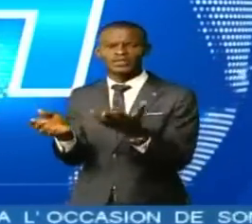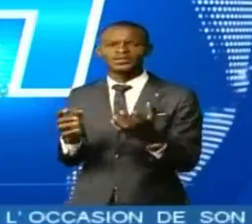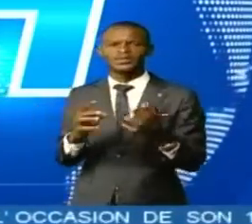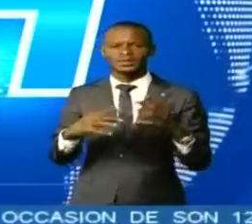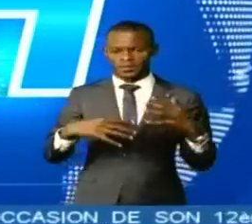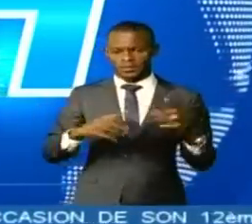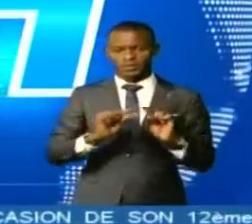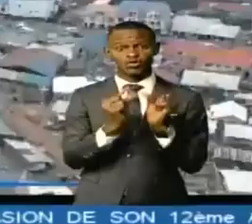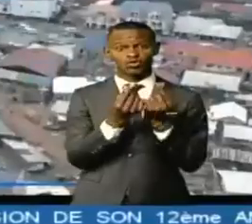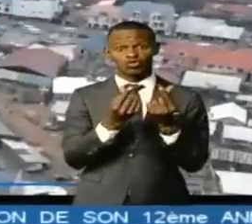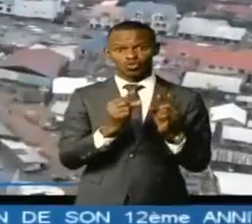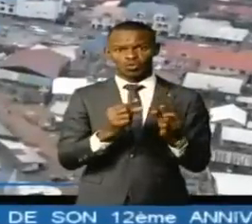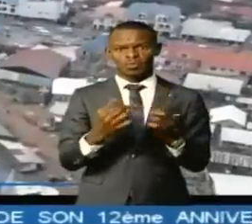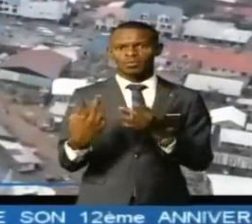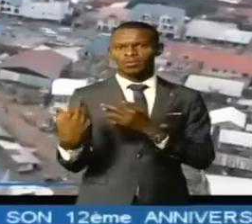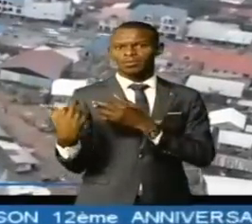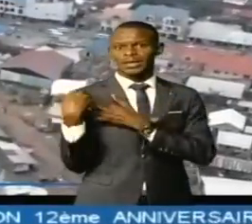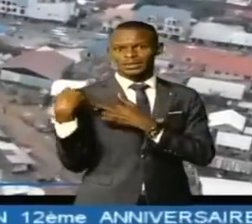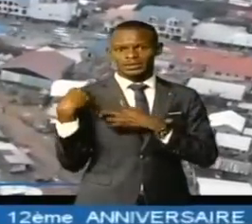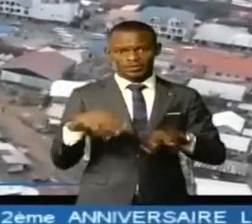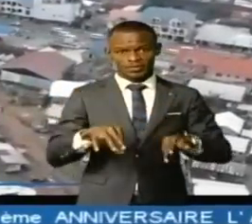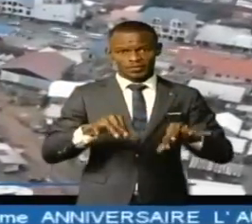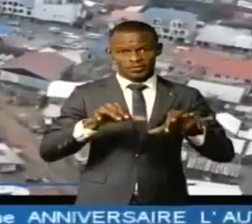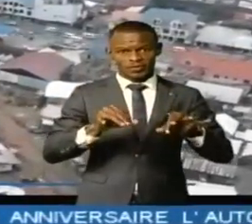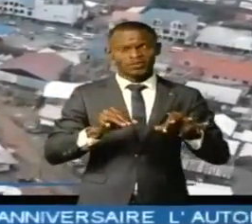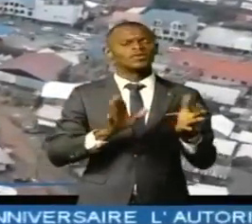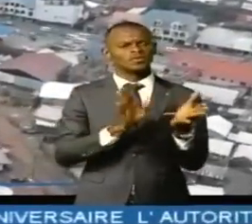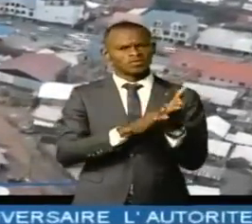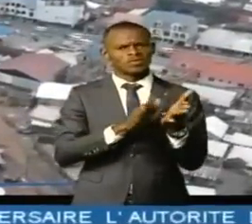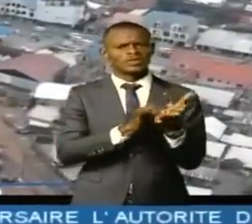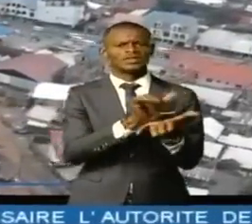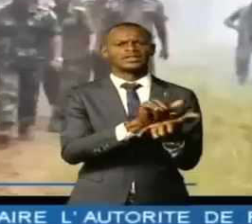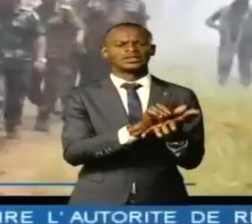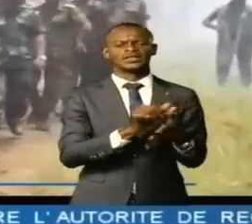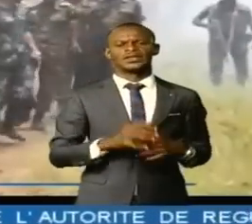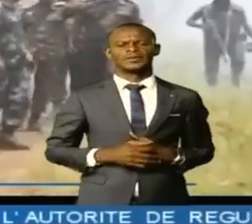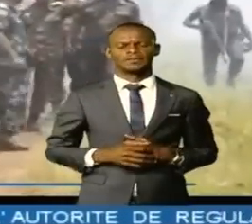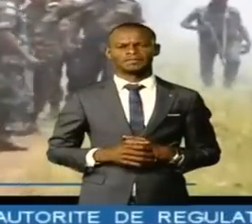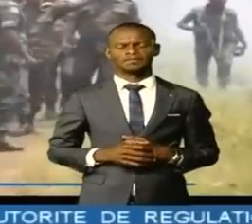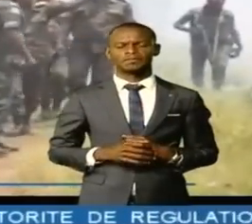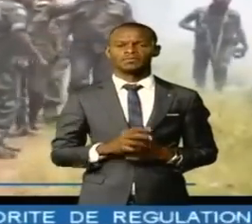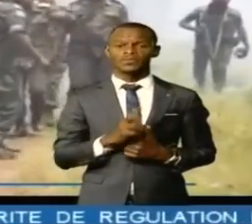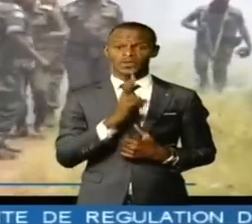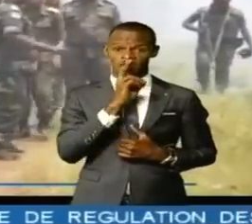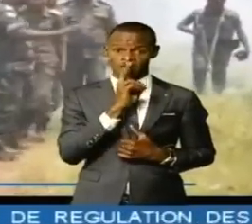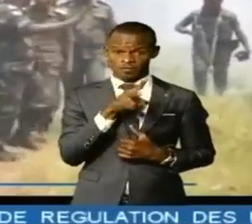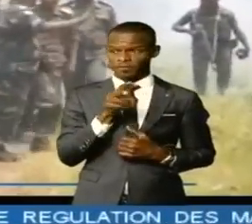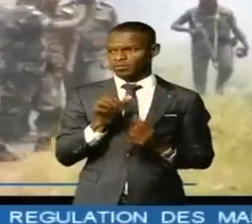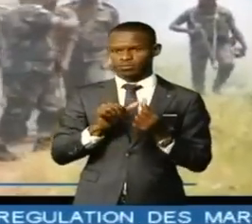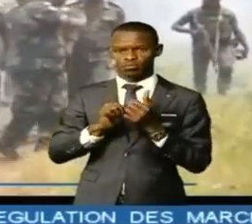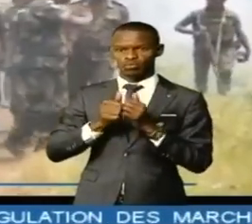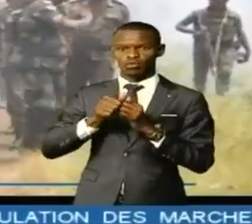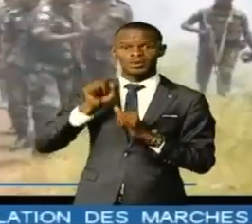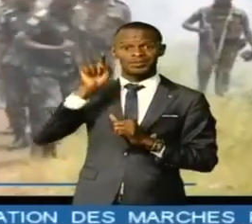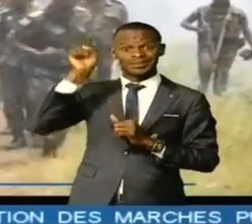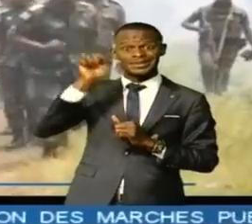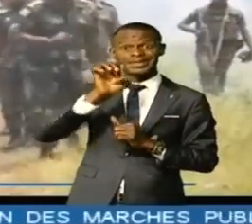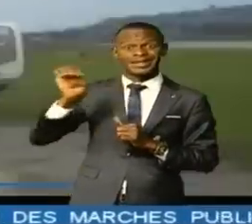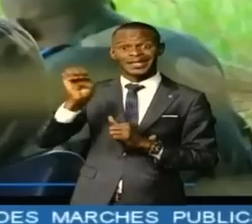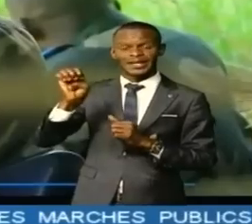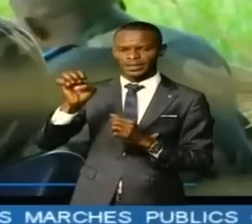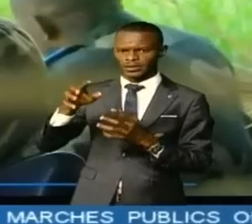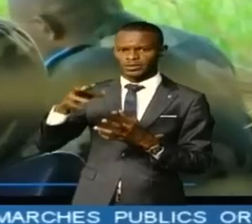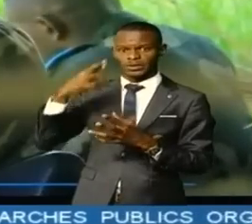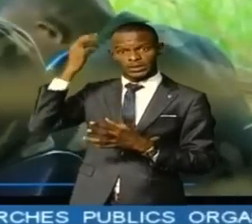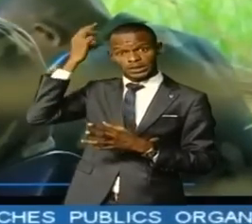pour le reportage. L'insécurité qui prévaut dans l'est de la RDC n'a pas laissé indifférente le Conseil supérieur de